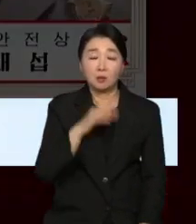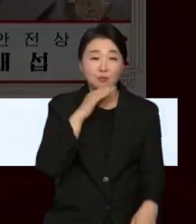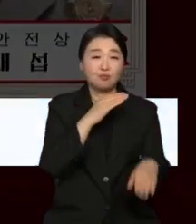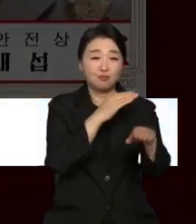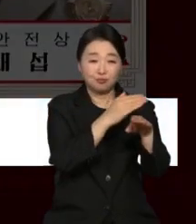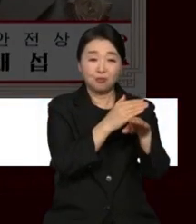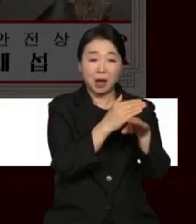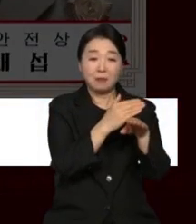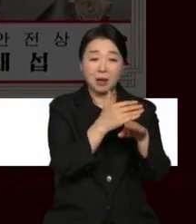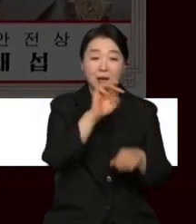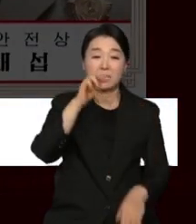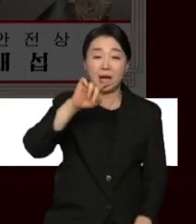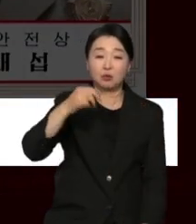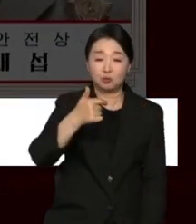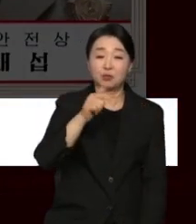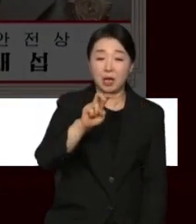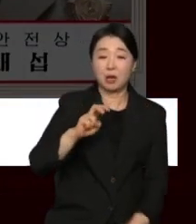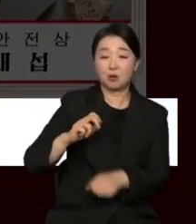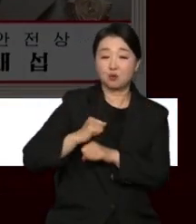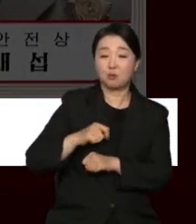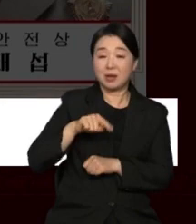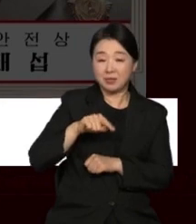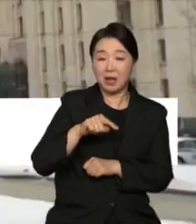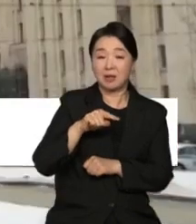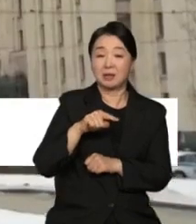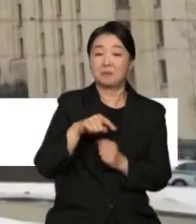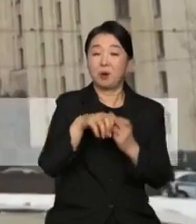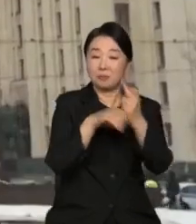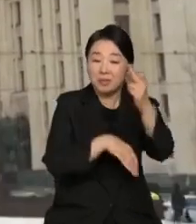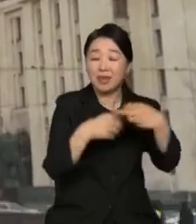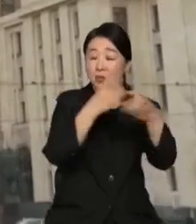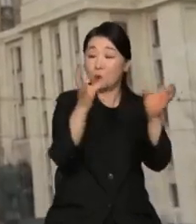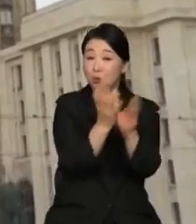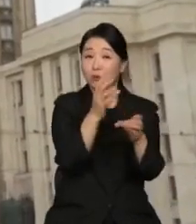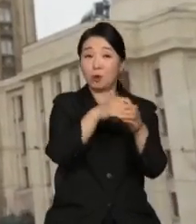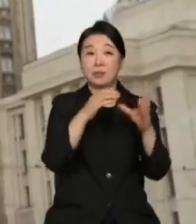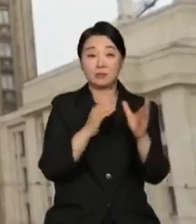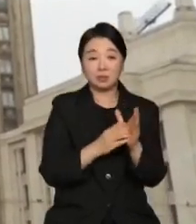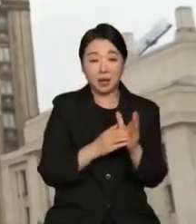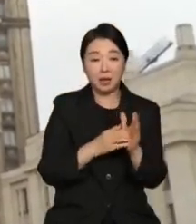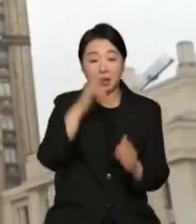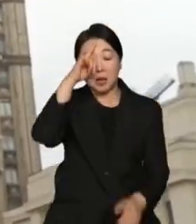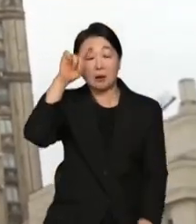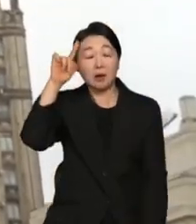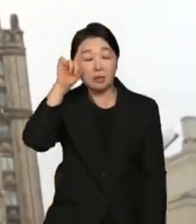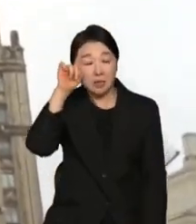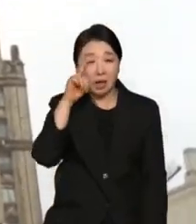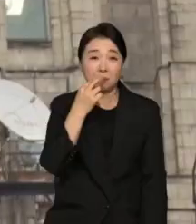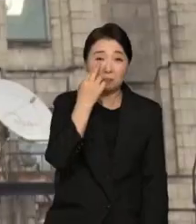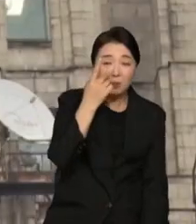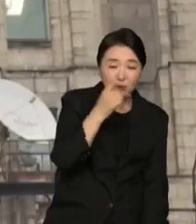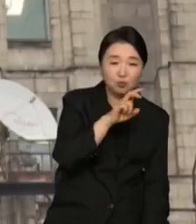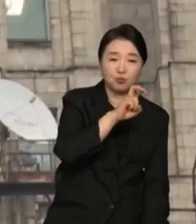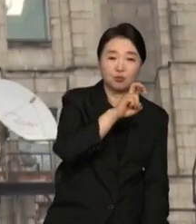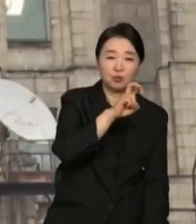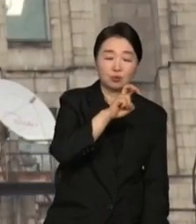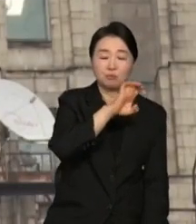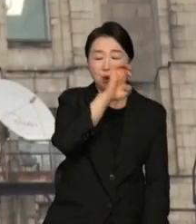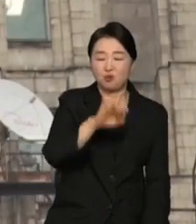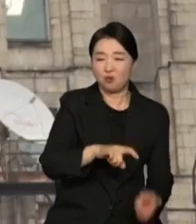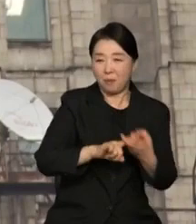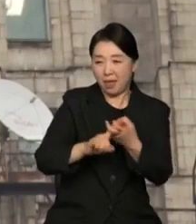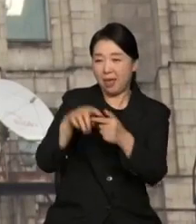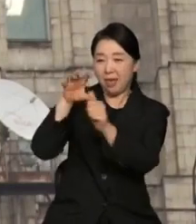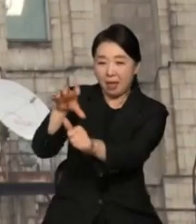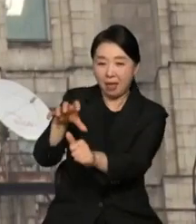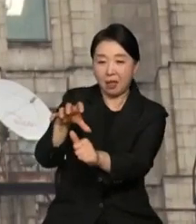강순남 국방상과 미사일 총국이 포함됐습니다. 러시아는 미국과 유럽연합의 제재에 대해 노골적인 내정